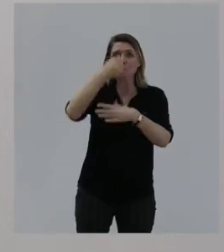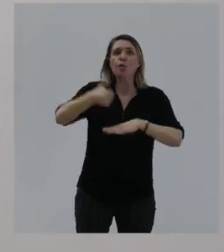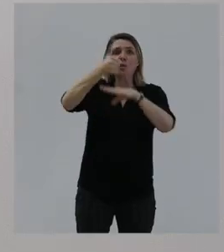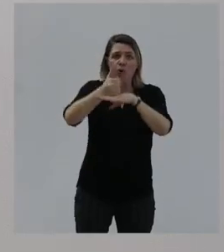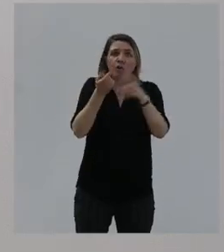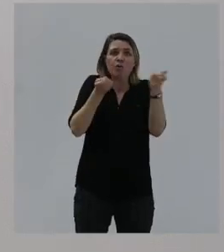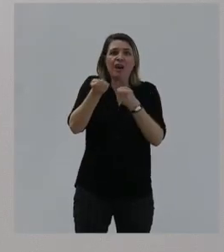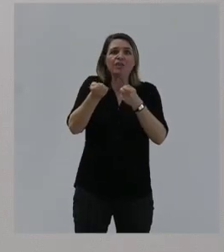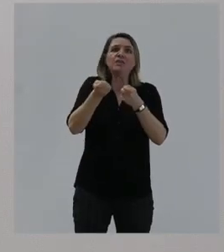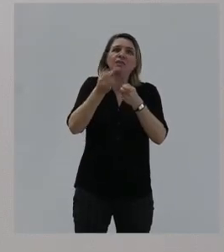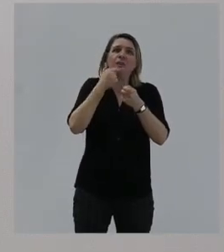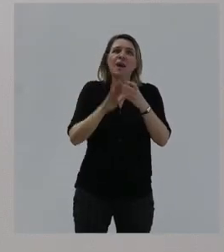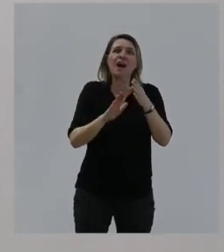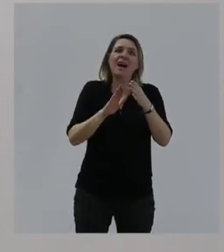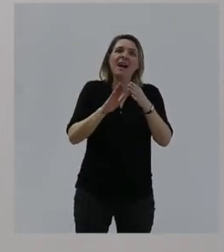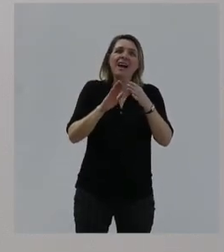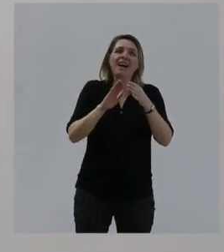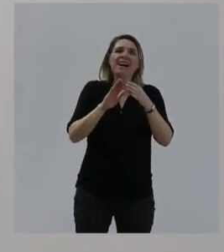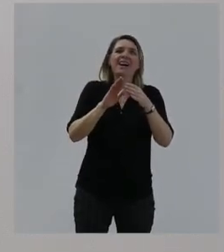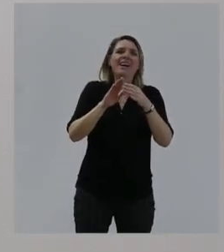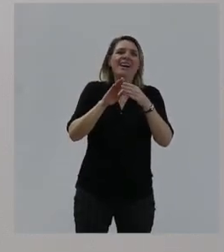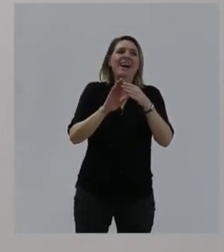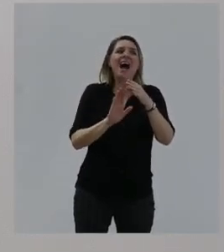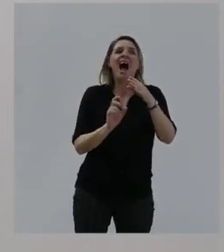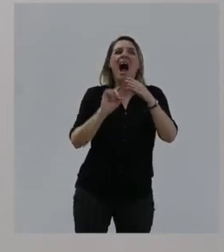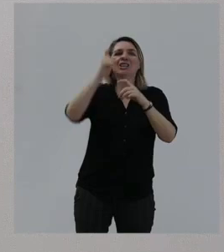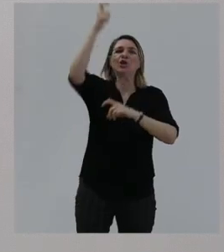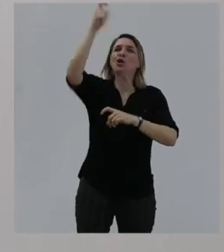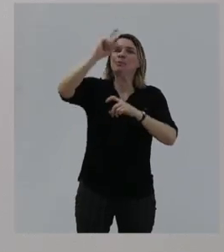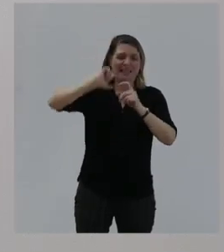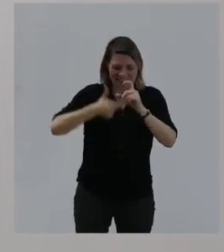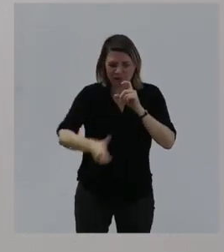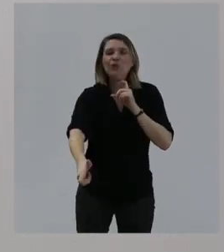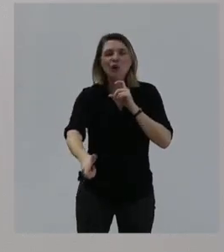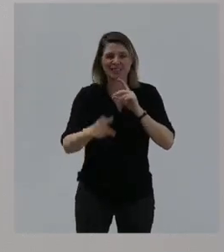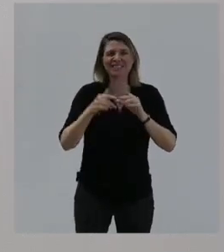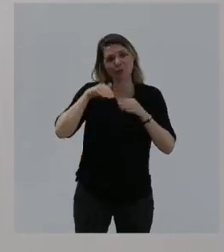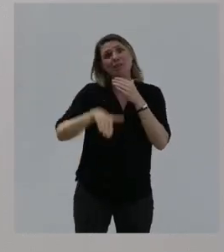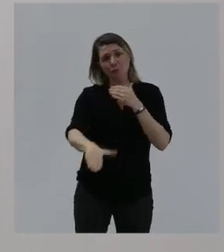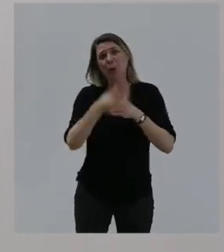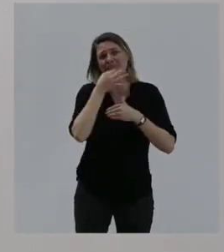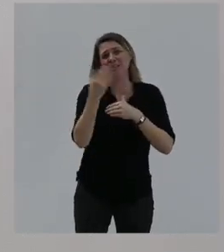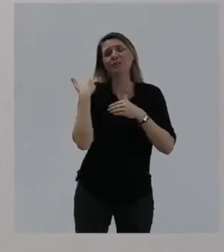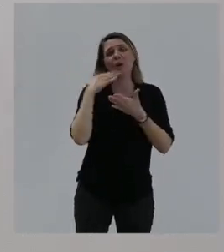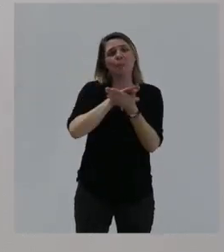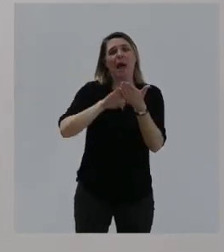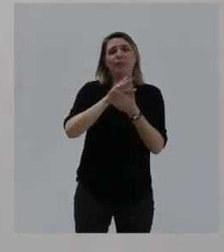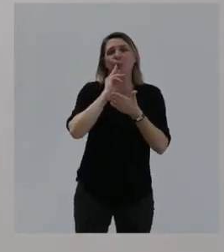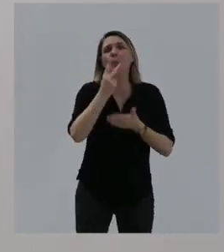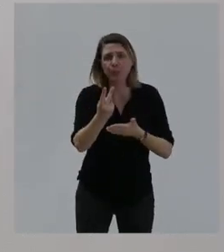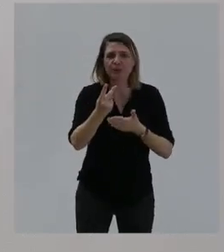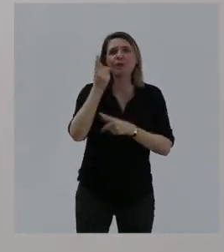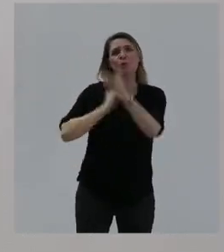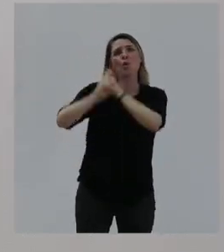gouvernance ascendante et pas descendante. Et c'est justement ça un premier point d'ancrage sur lequel je voudrais